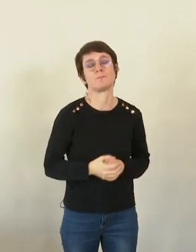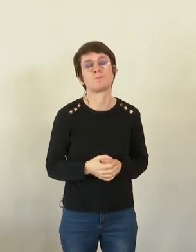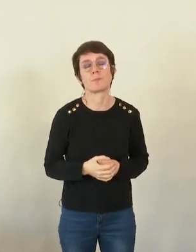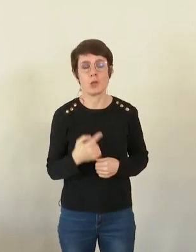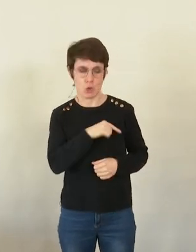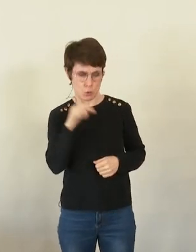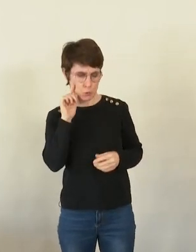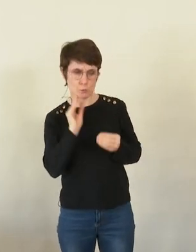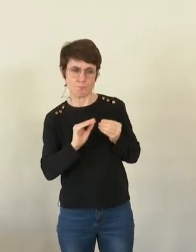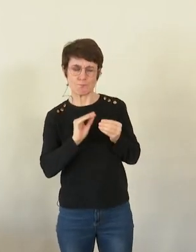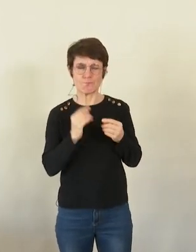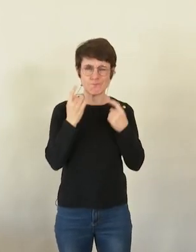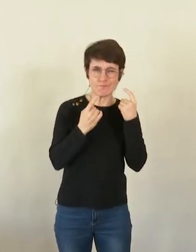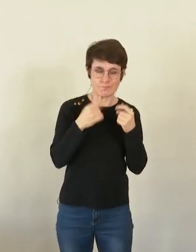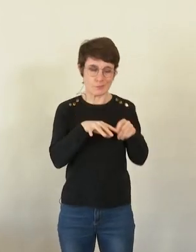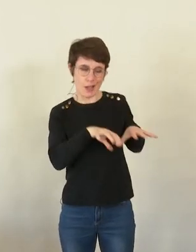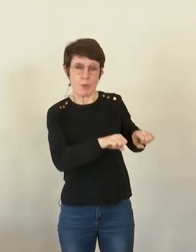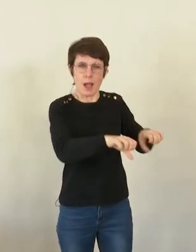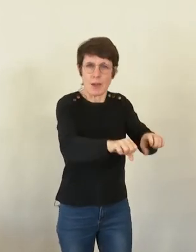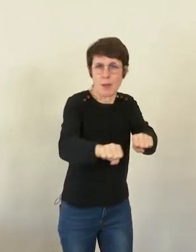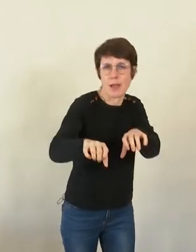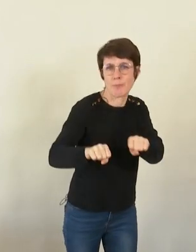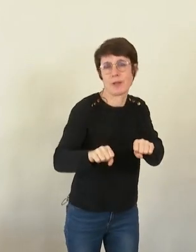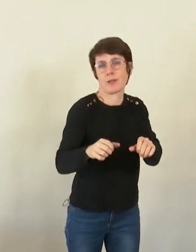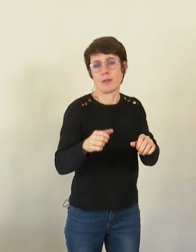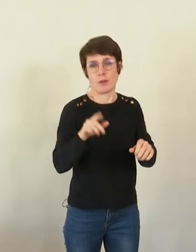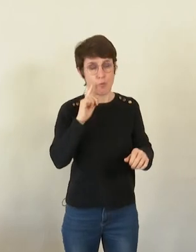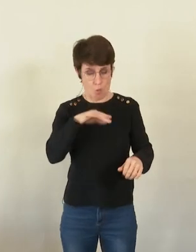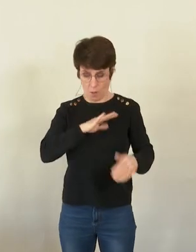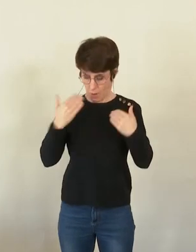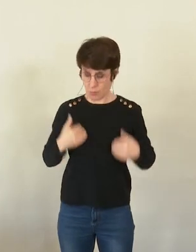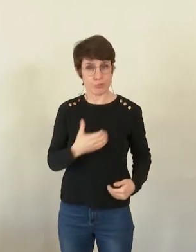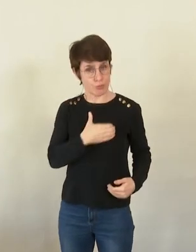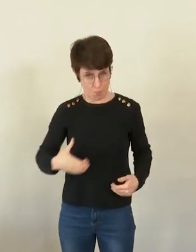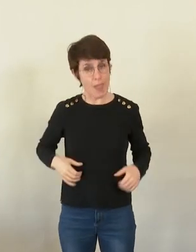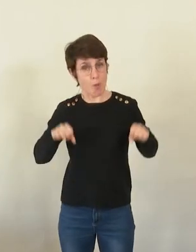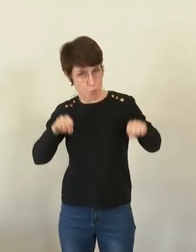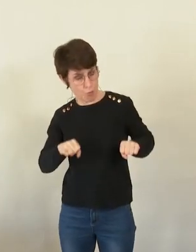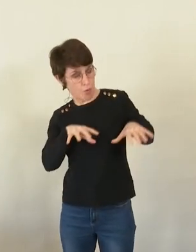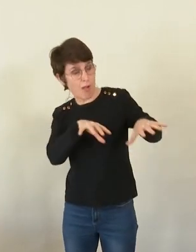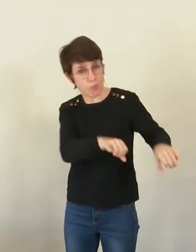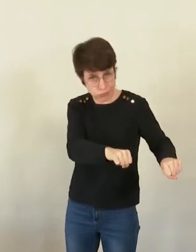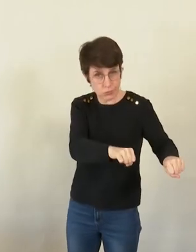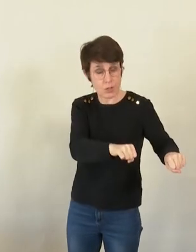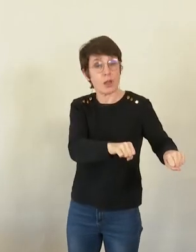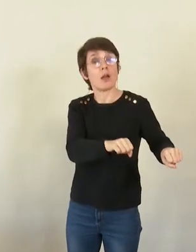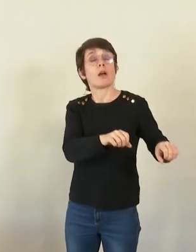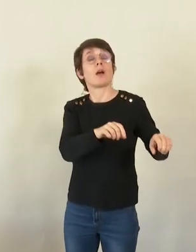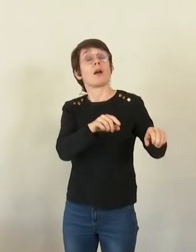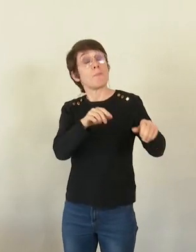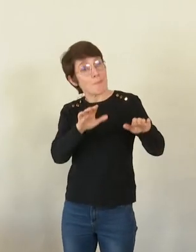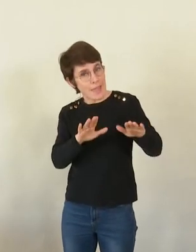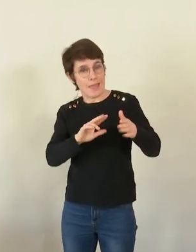acquisitionner par les pouvoirs euh qui sont auoctroyés au maire euh c'est une démarche qui est techniquement et juridiquement